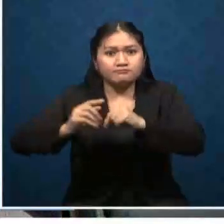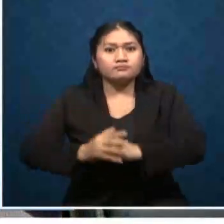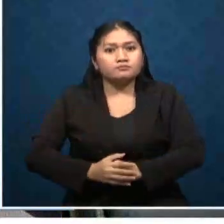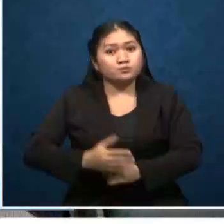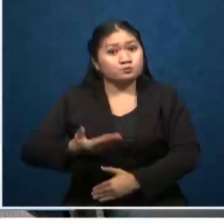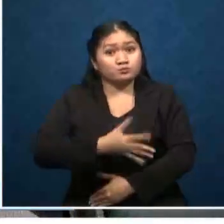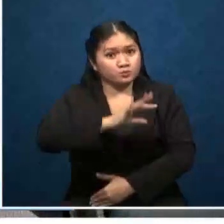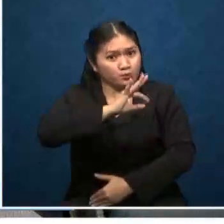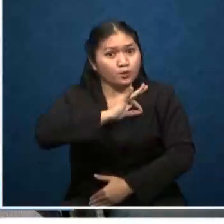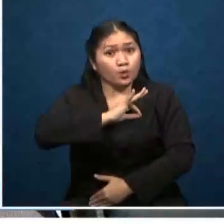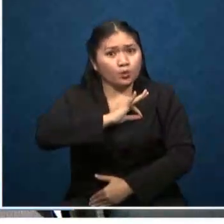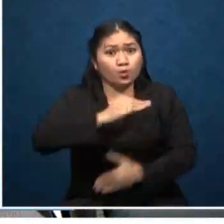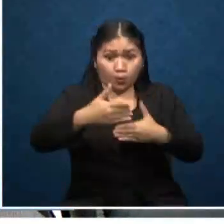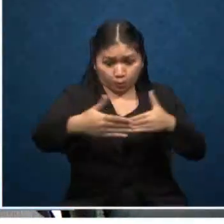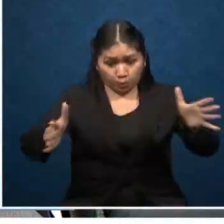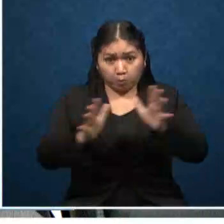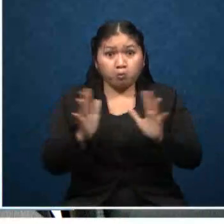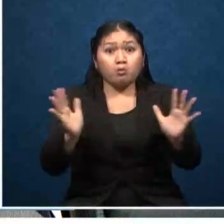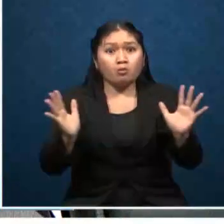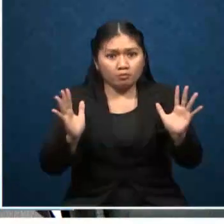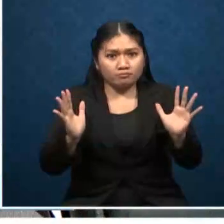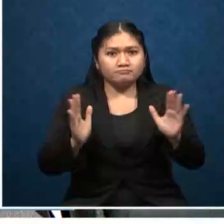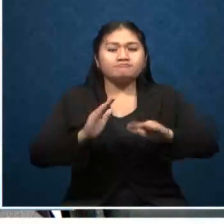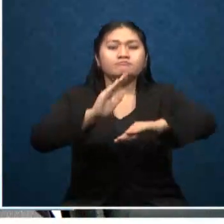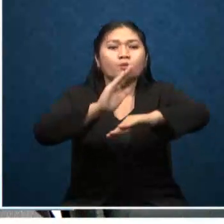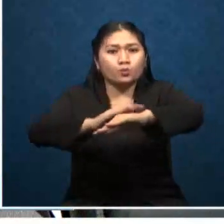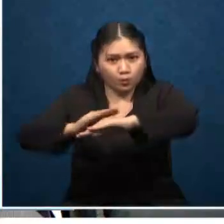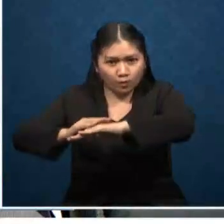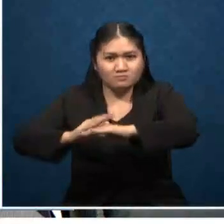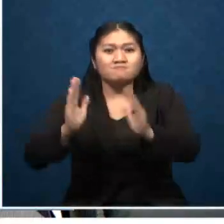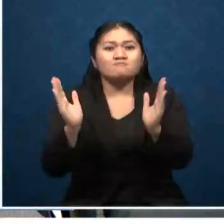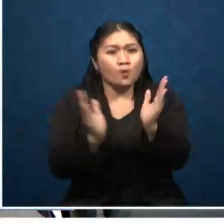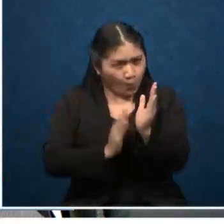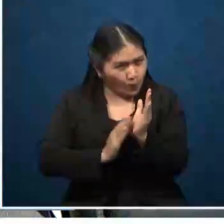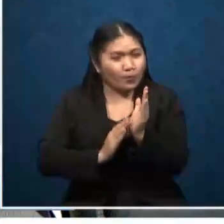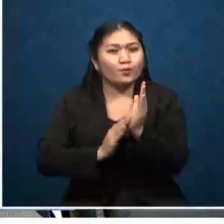ถ้ามีสมาชิอยใหองนเยอะๆ ผมจะชวนให้เขาปลบมือใหท่าน